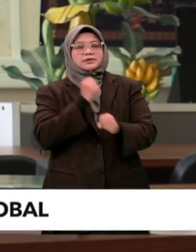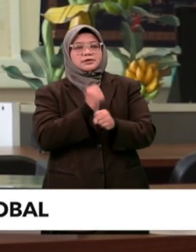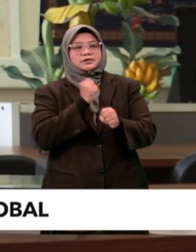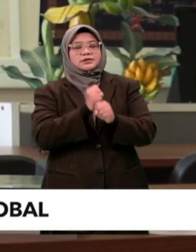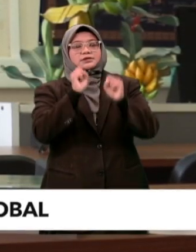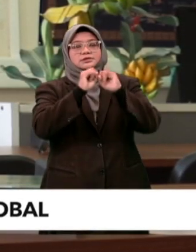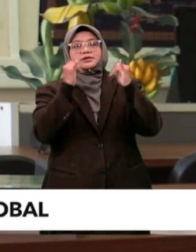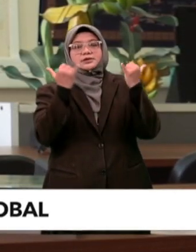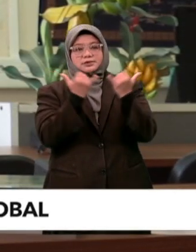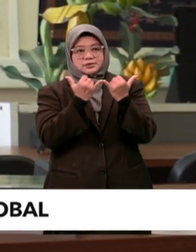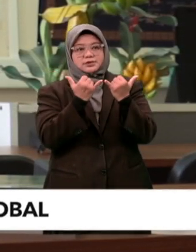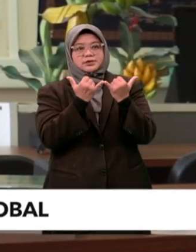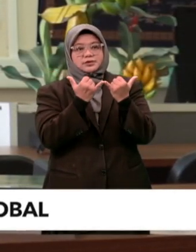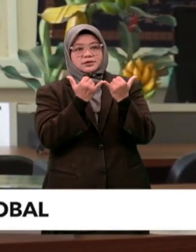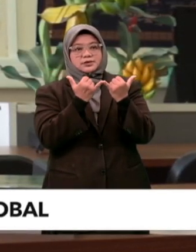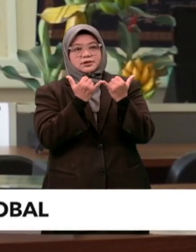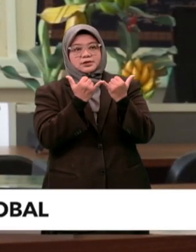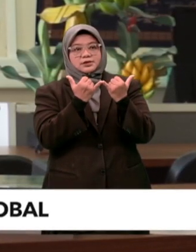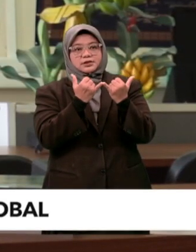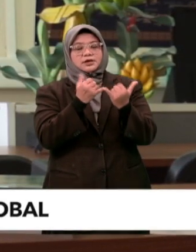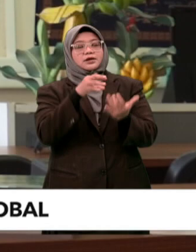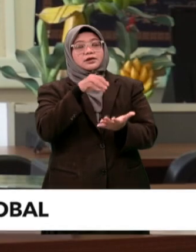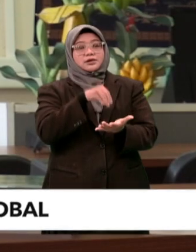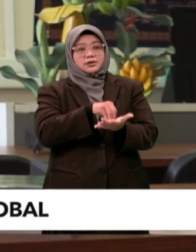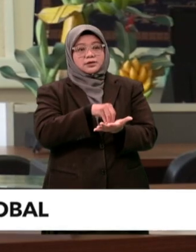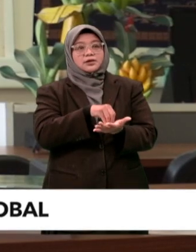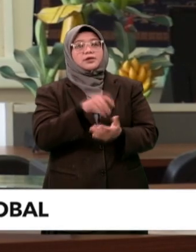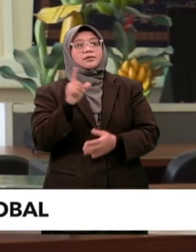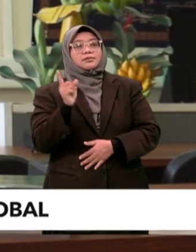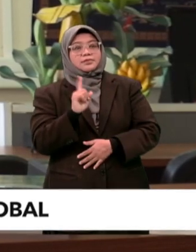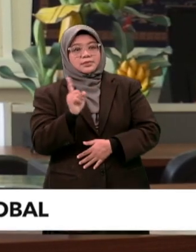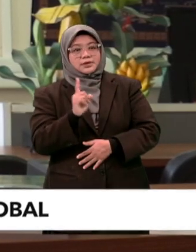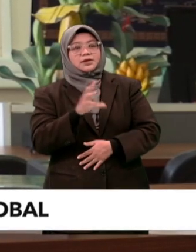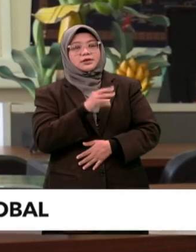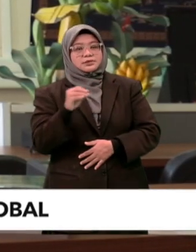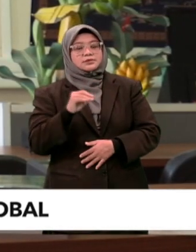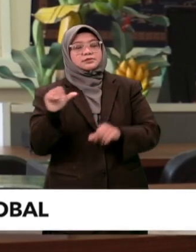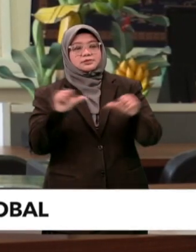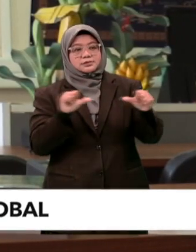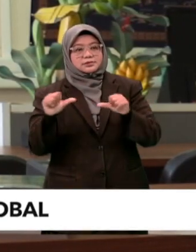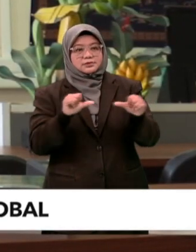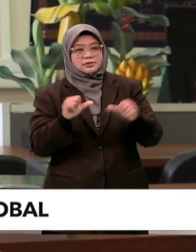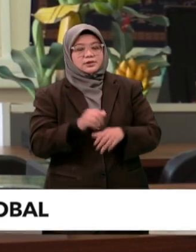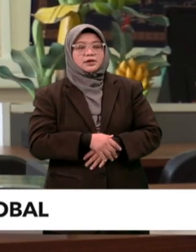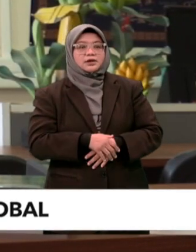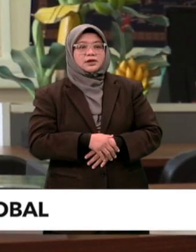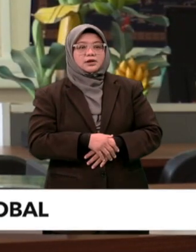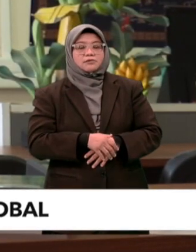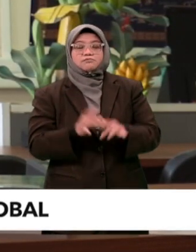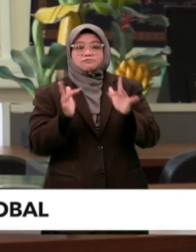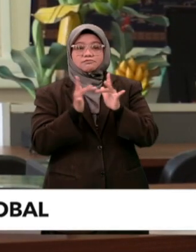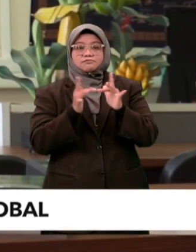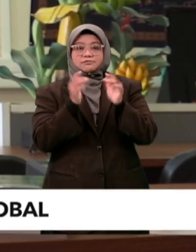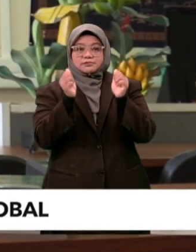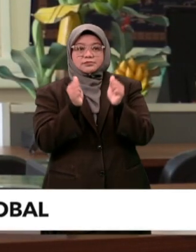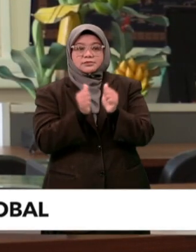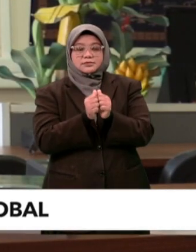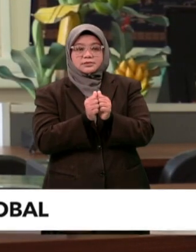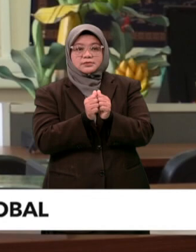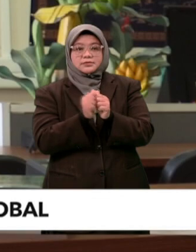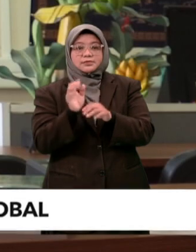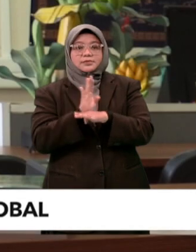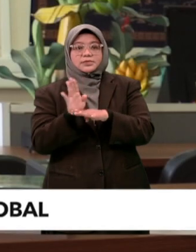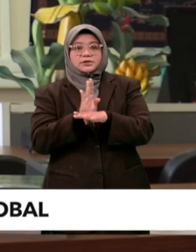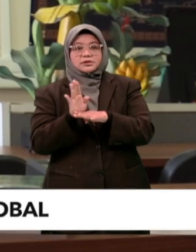Syarikat yang beribu pejabat di San Petersburg dan aktif menjalin hubungan perniagaan